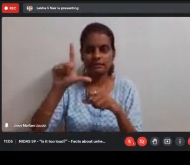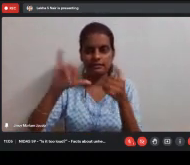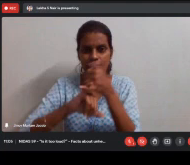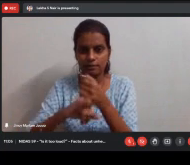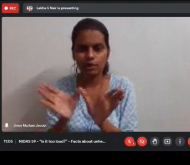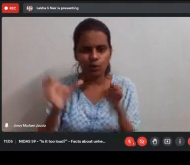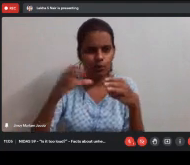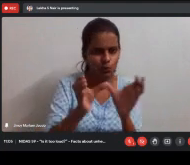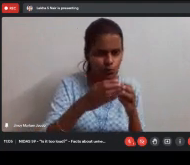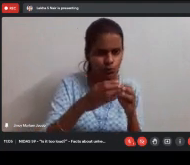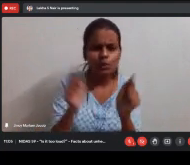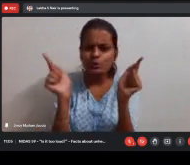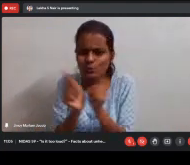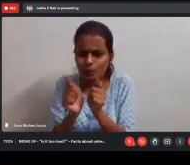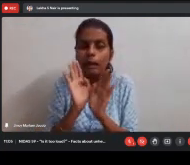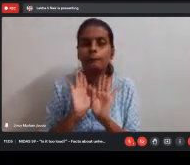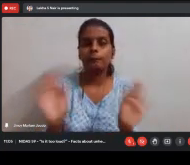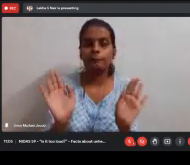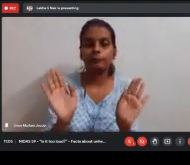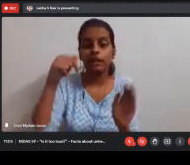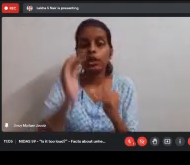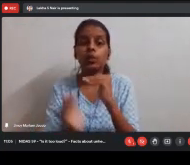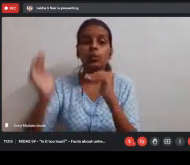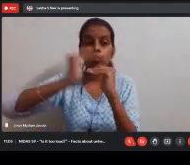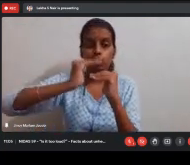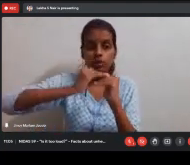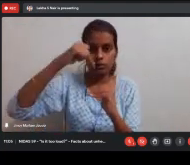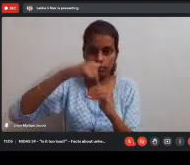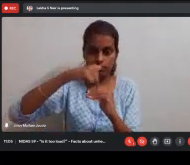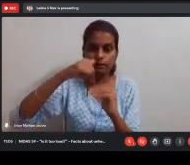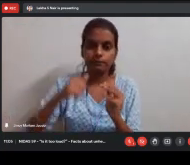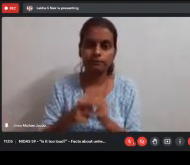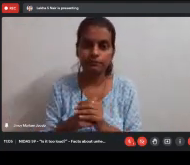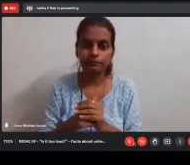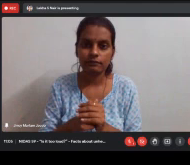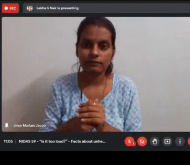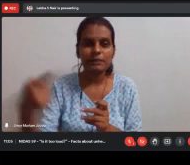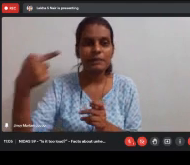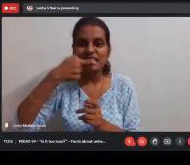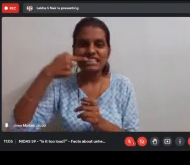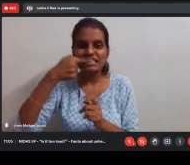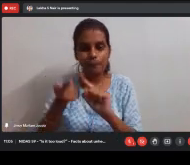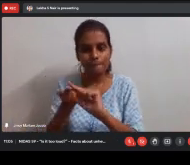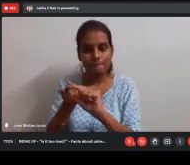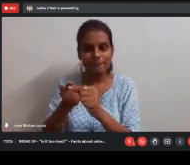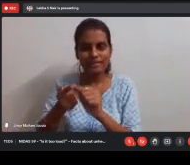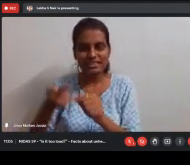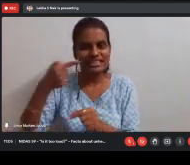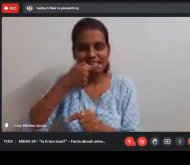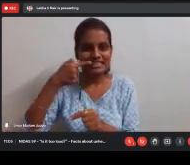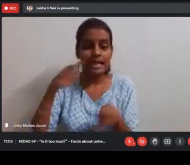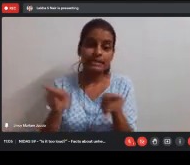കോക്ലിയയ്ക്കകത്ത് അല്ലെങ്കിൽ ഇന്നർ ഇയറിലെ നമ്മൾ കേൾവിയുടെ ഭാഗം, ആ കോക്ലിയയ്ക്കകത്ത് നമുക്ക് കേൾക്കാനായിട്ട് ഏറ്റവും അധികം നമ്മളെ സഹായിക്കുന്നത്